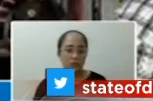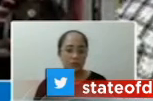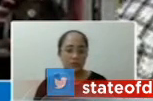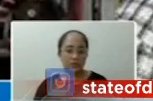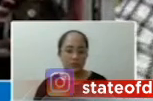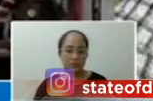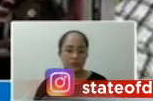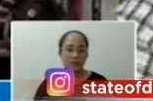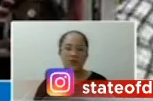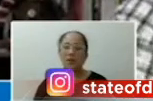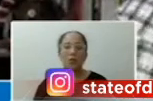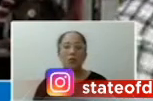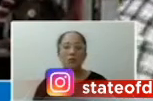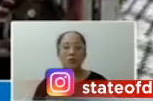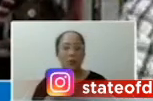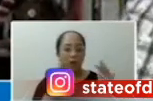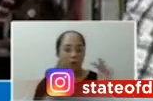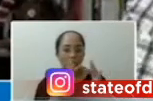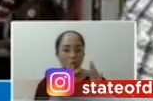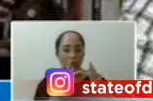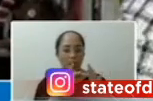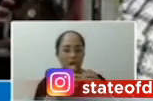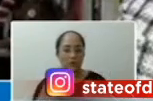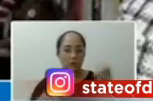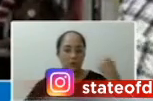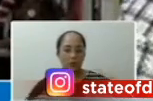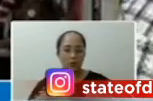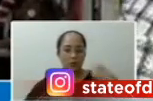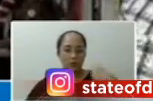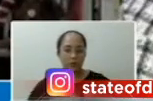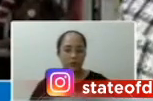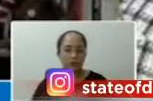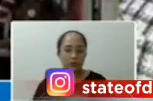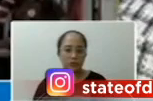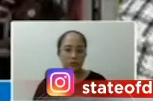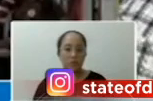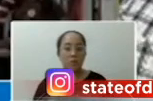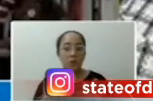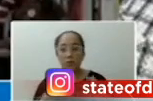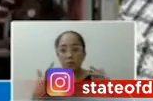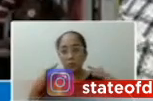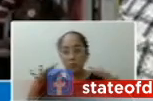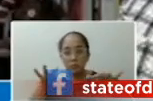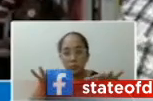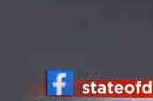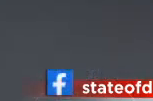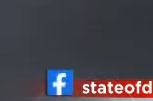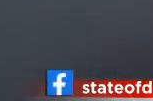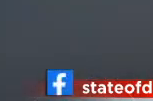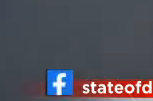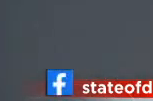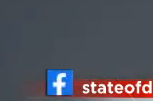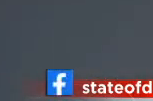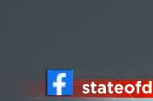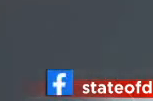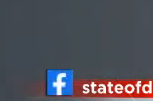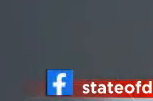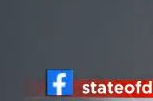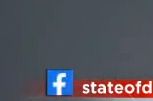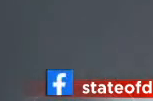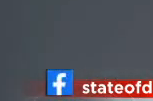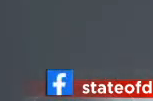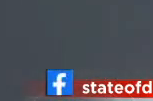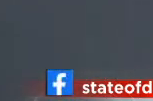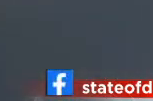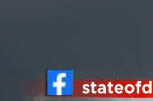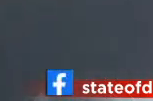ipagbawal natin kasi pwede pong simulan ng community transmission and any form of mass gathering. Nakahanda raw magpaliwanag ang